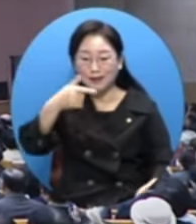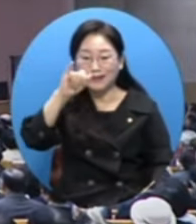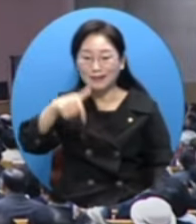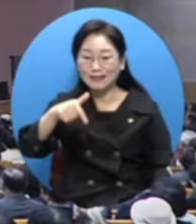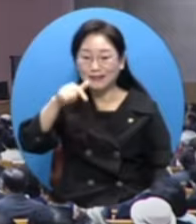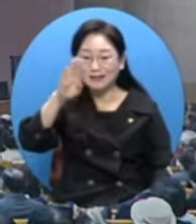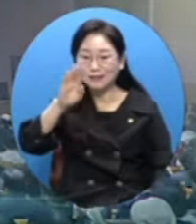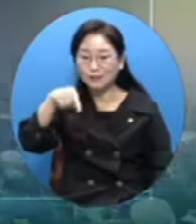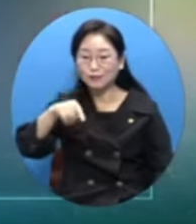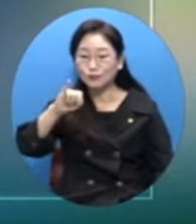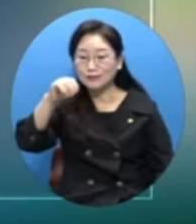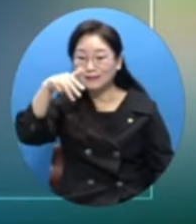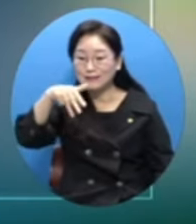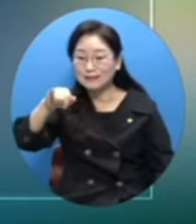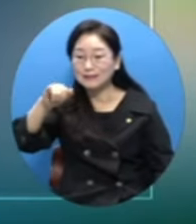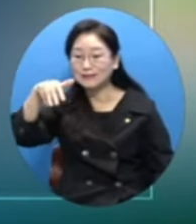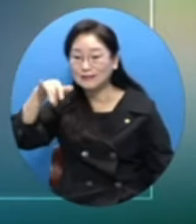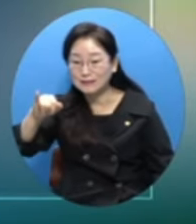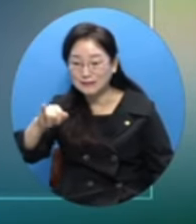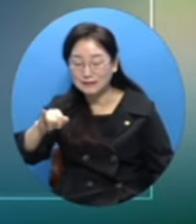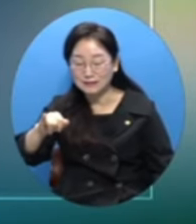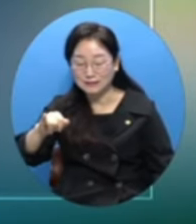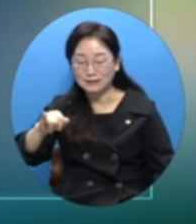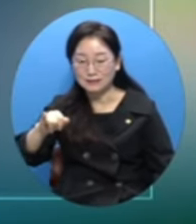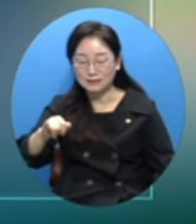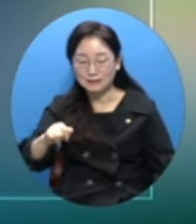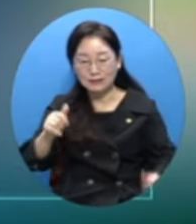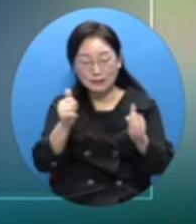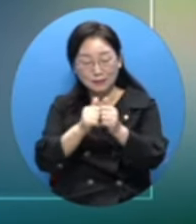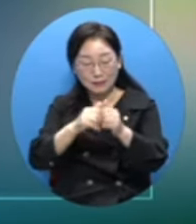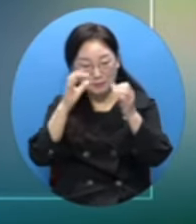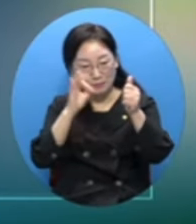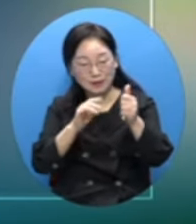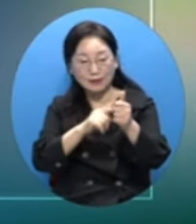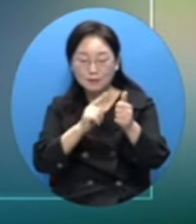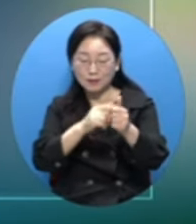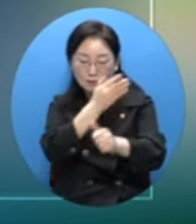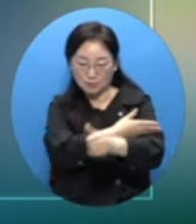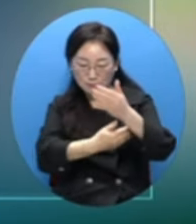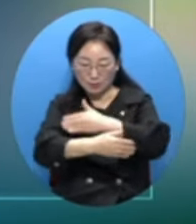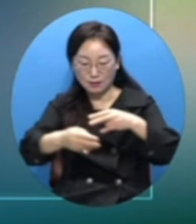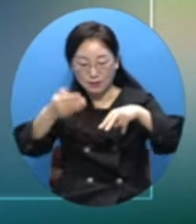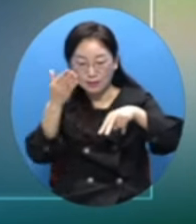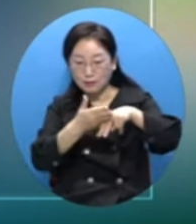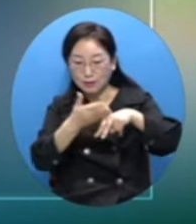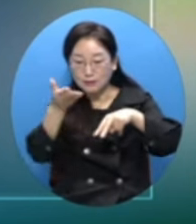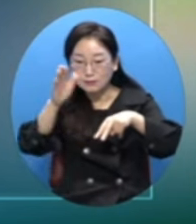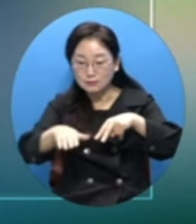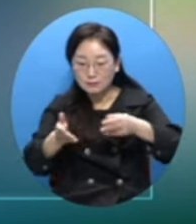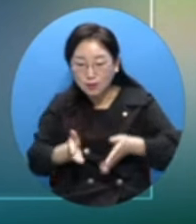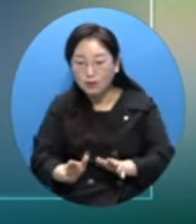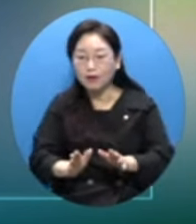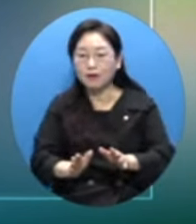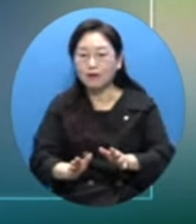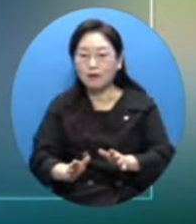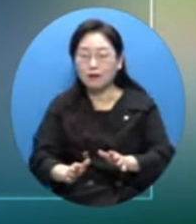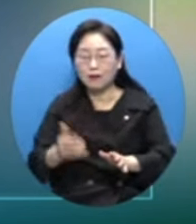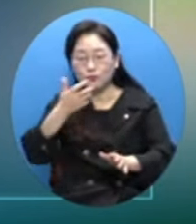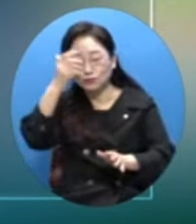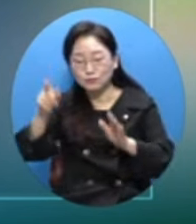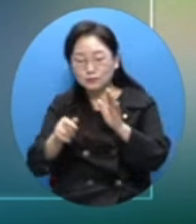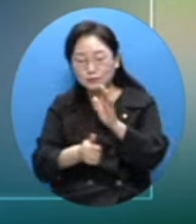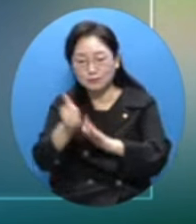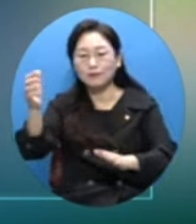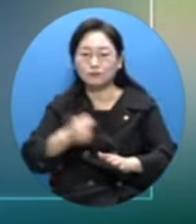브이치치시의 이야기를 다시 보게 되었습니다. 팔과 다리가 없이 태어났지만 누구보다 더 큰 꿈, 희망을 갖고 살아가고 있는 닉